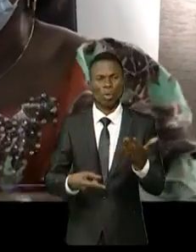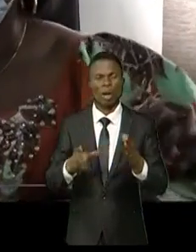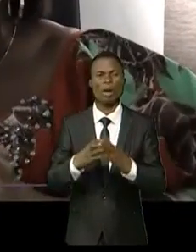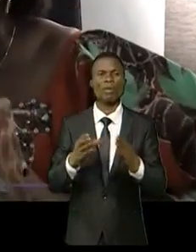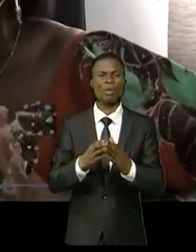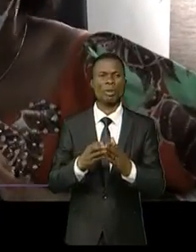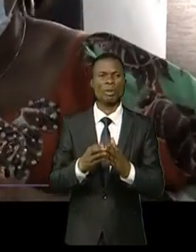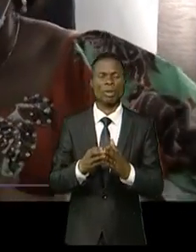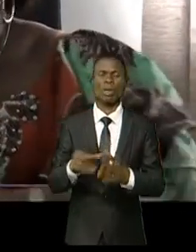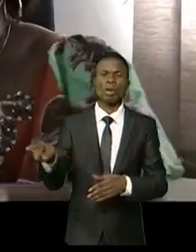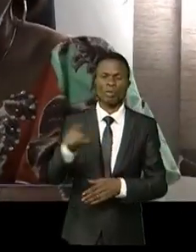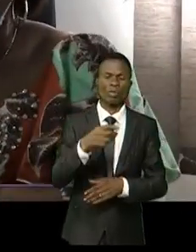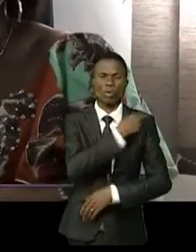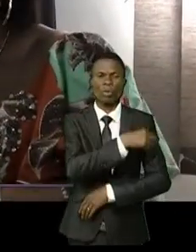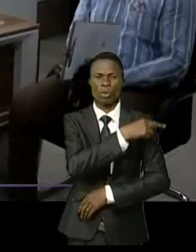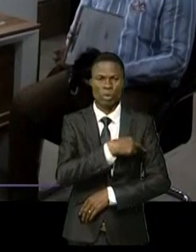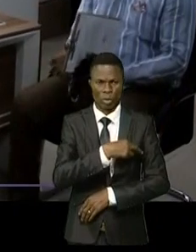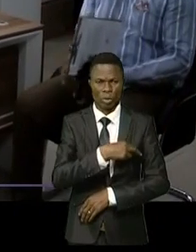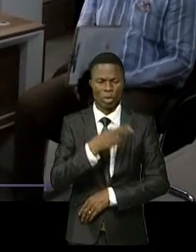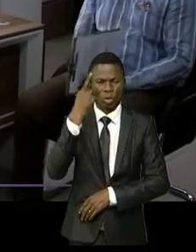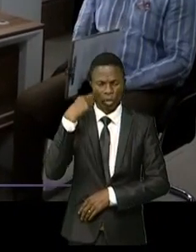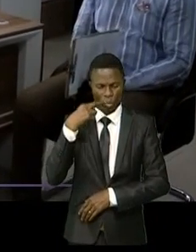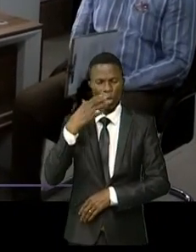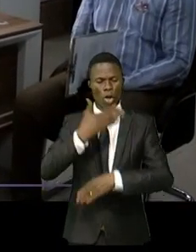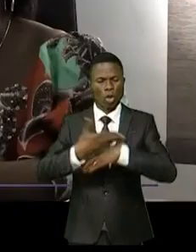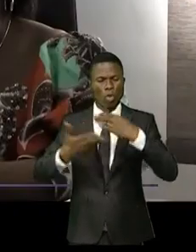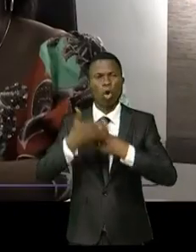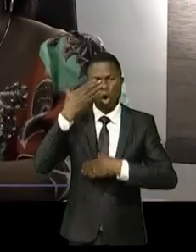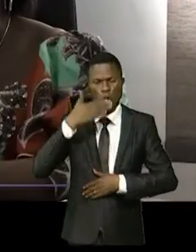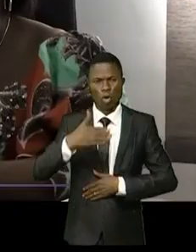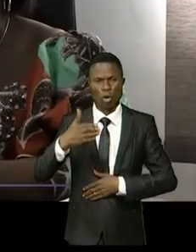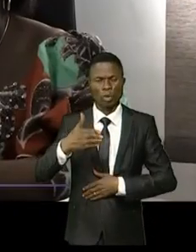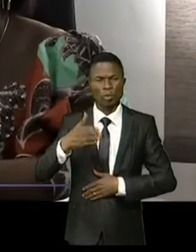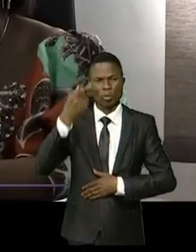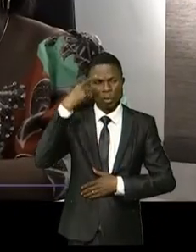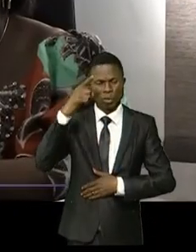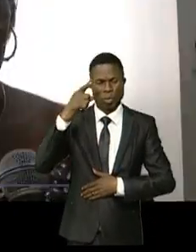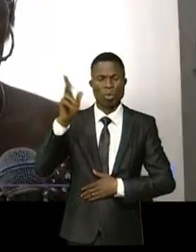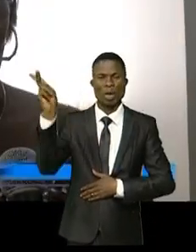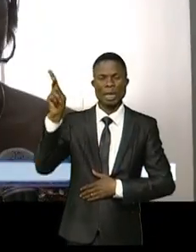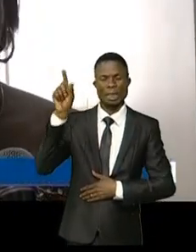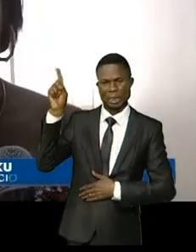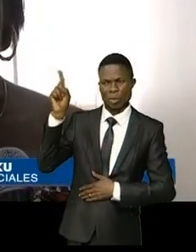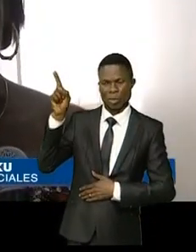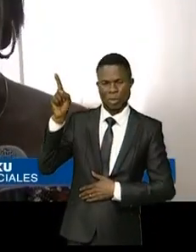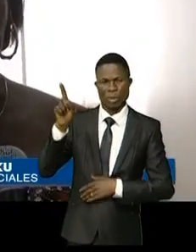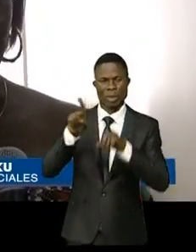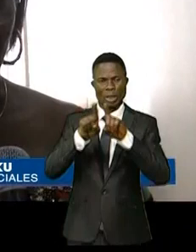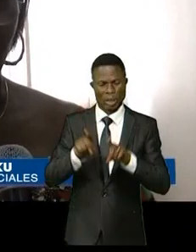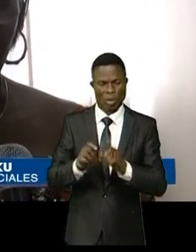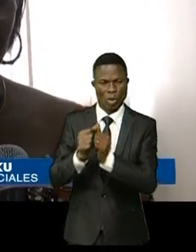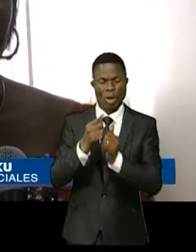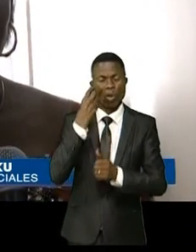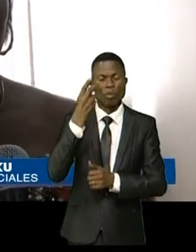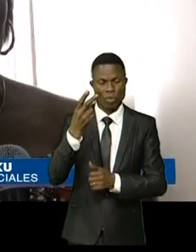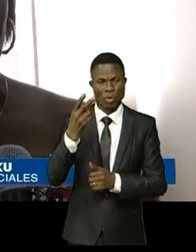la Croix-Rouge. Ils commencent à construire un hôpital humanitaire à Kitambo. Nous allons voir ensemble avec la